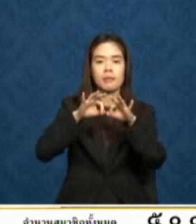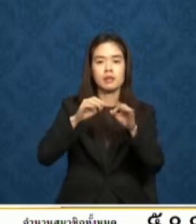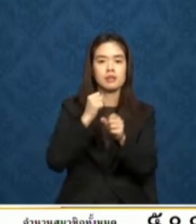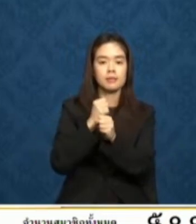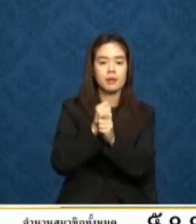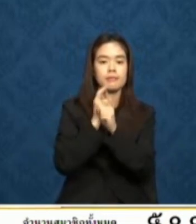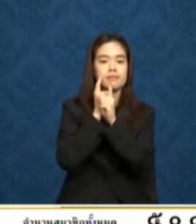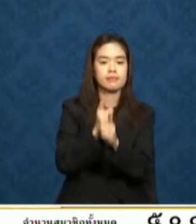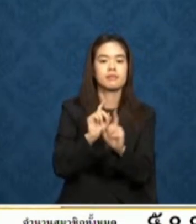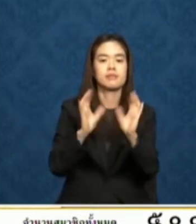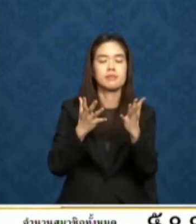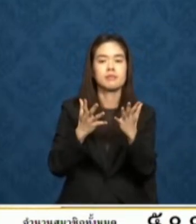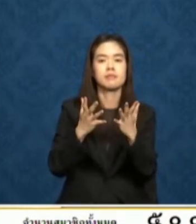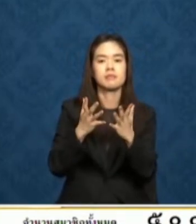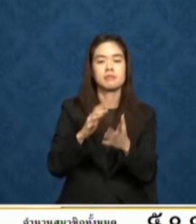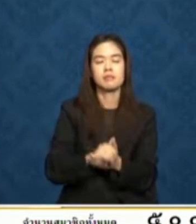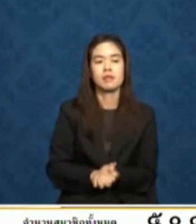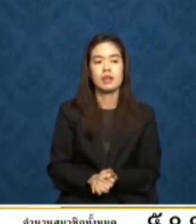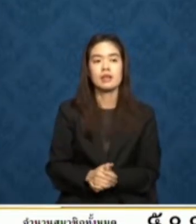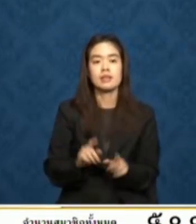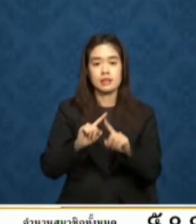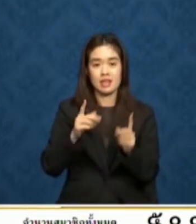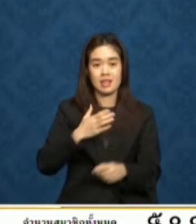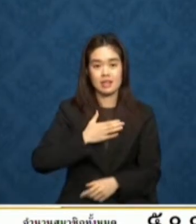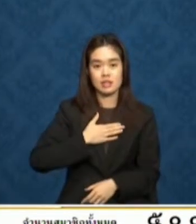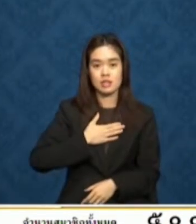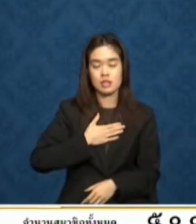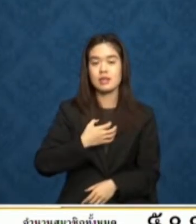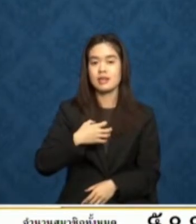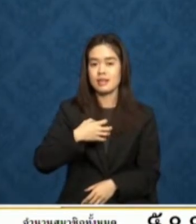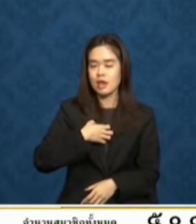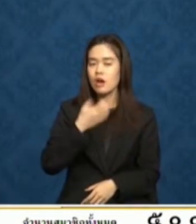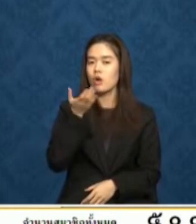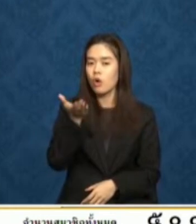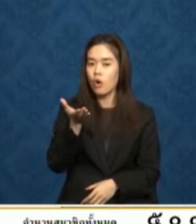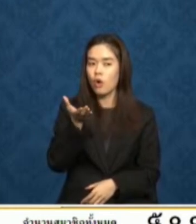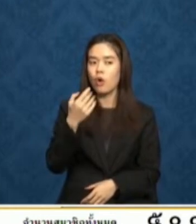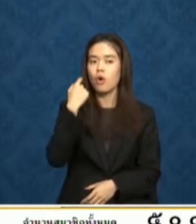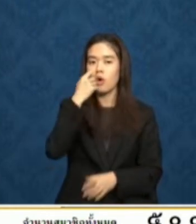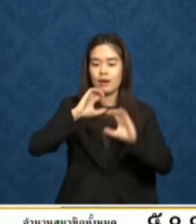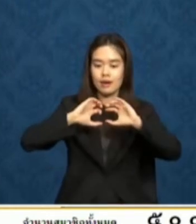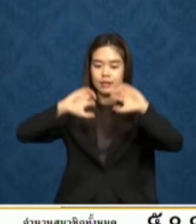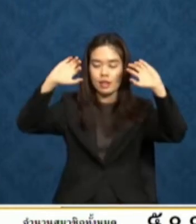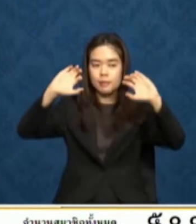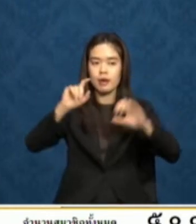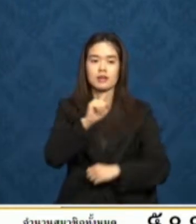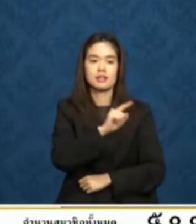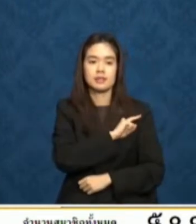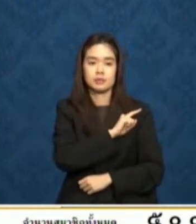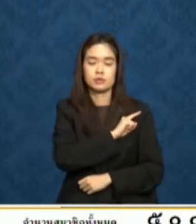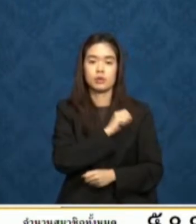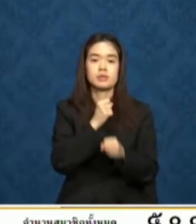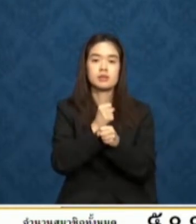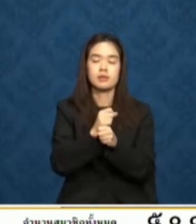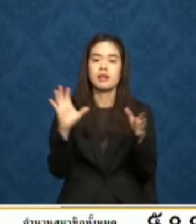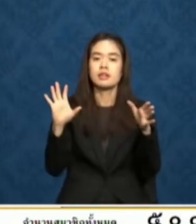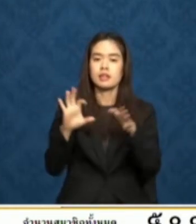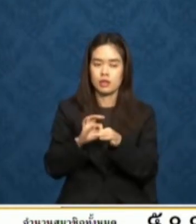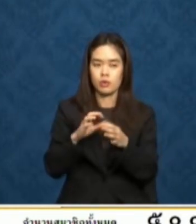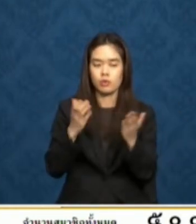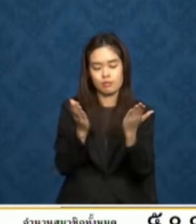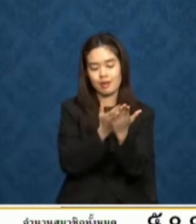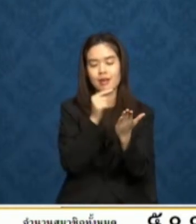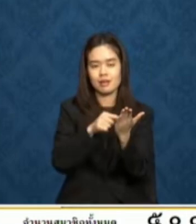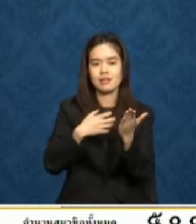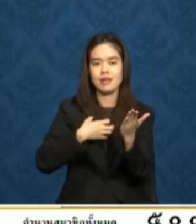หรอดำเรินการก็ได้ซึผมเองก็ขอเรีกร้องครัว่าใหรฐบาลแล้วกหนวยงานที่เกี่ยวข้องได้มาอ่านข้อเสนอเะเห่านี้ด้วยนะครั